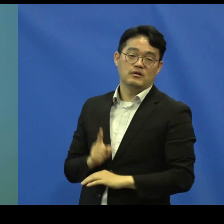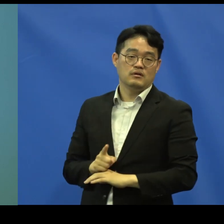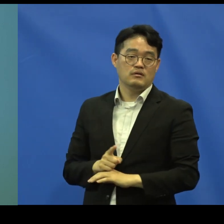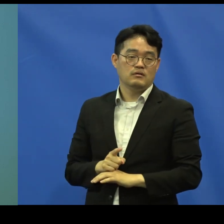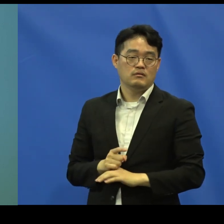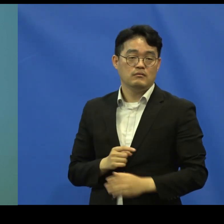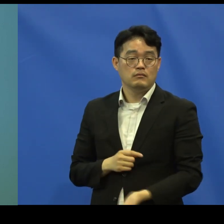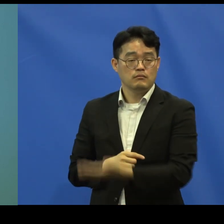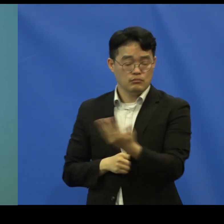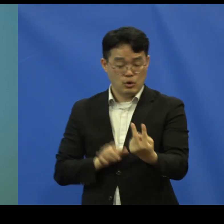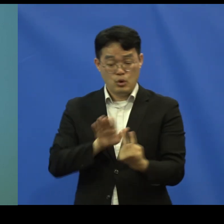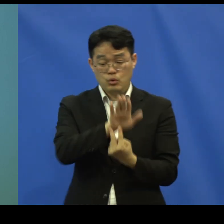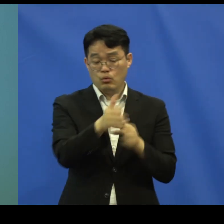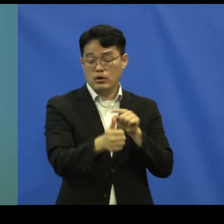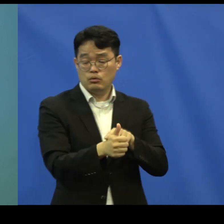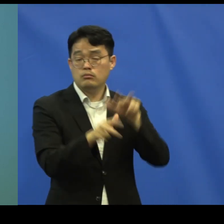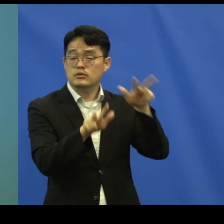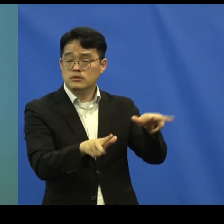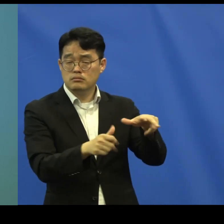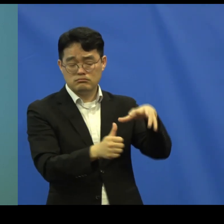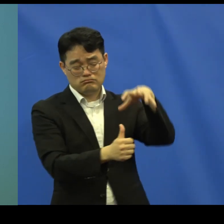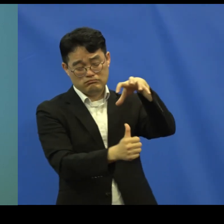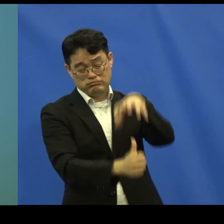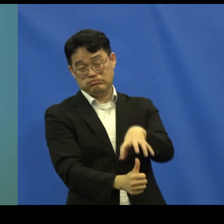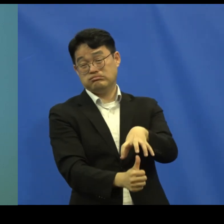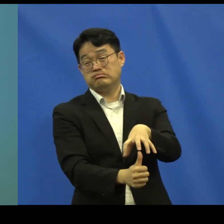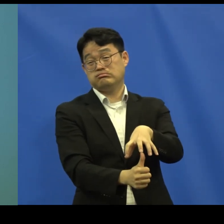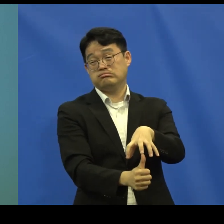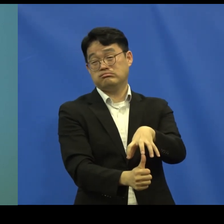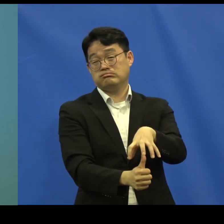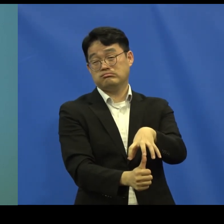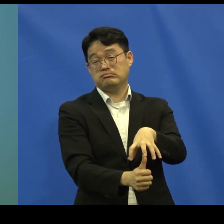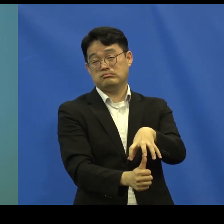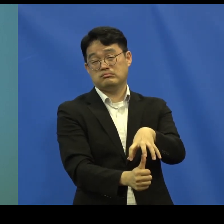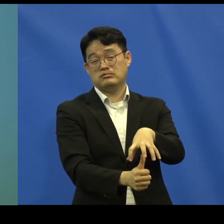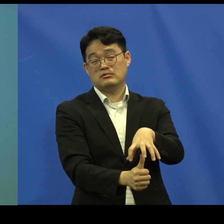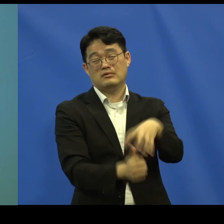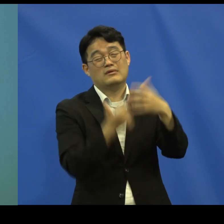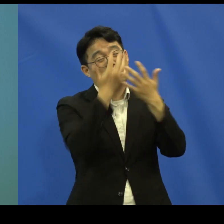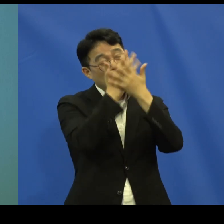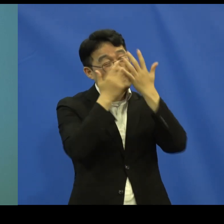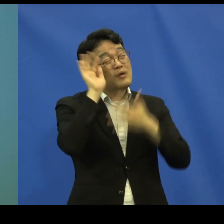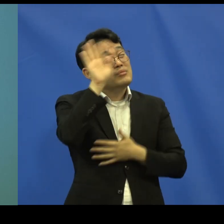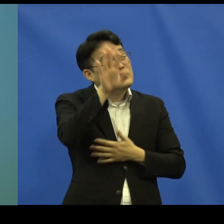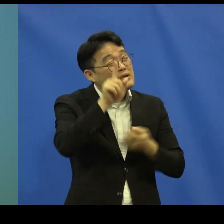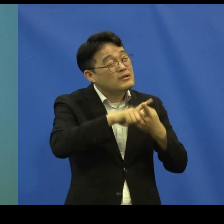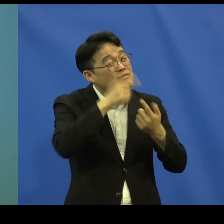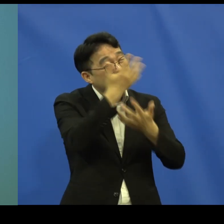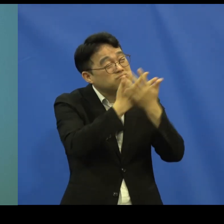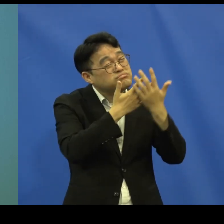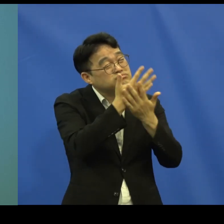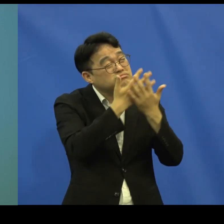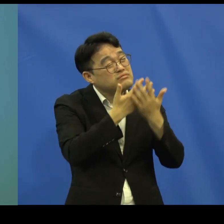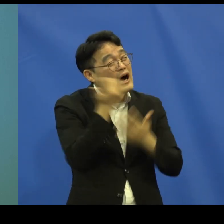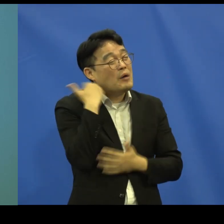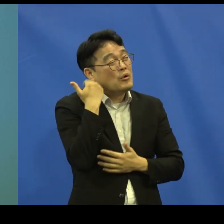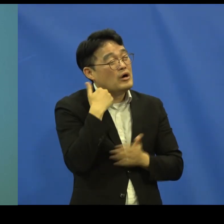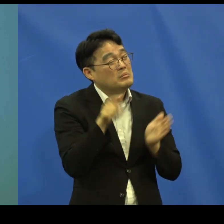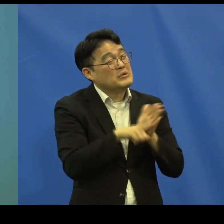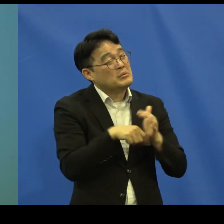유배되어서 고난 중에 있는 아무것도 보이지 않는 노사도, 근데 하늘 문이 지금